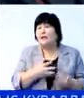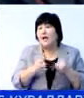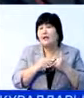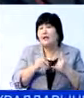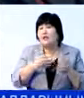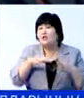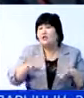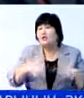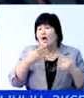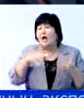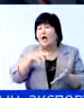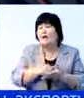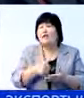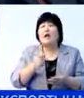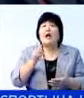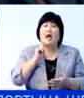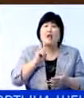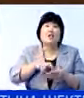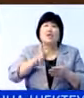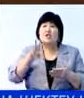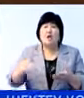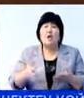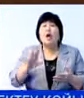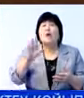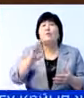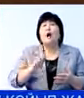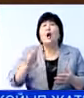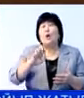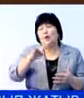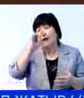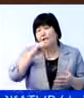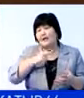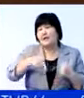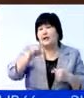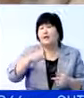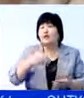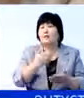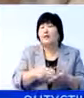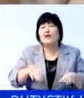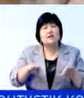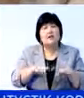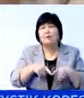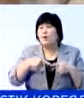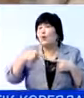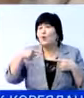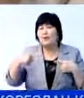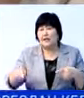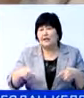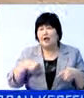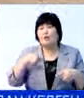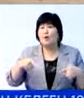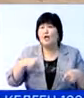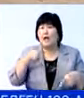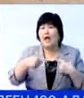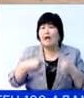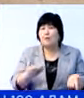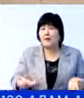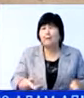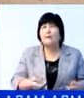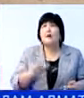жоқ. Арендадан ол әлі шыққан жоқ. Ал Байқоңырдағы қазақстандық кәсіпкерлердің мәселесі тіпті өз алдына бөлек әңгіме. Ол